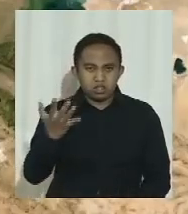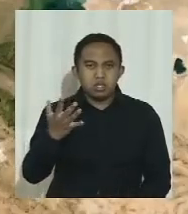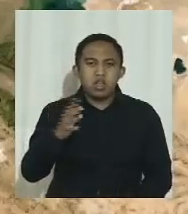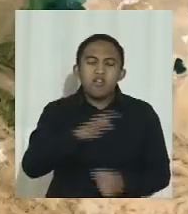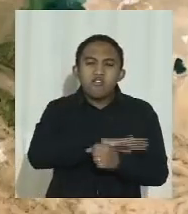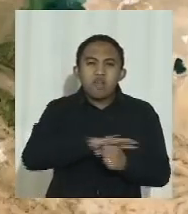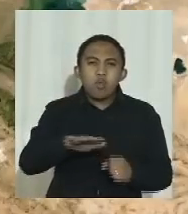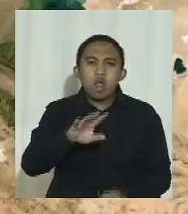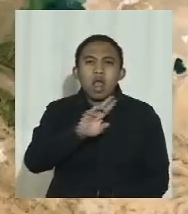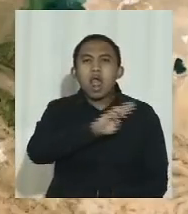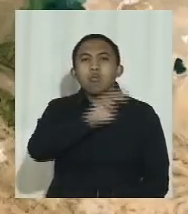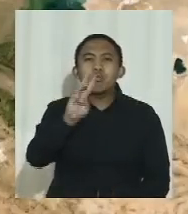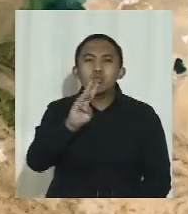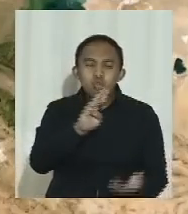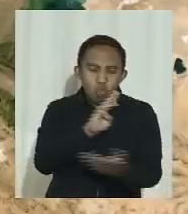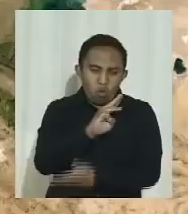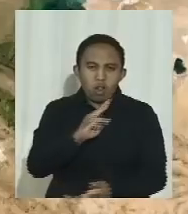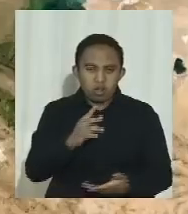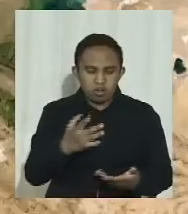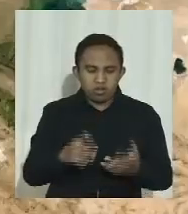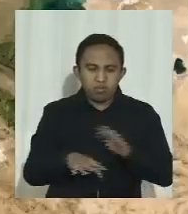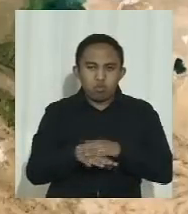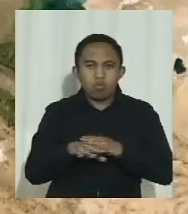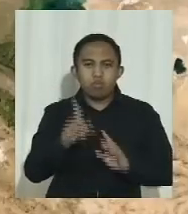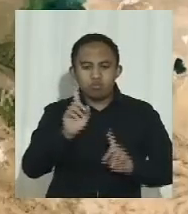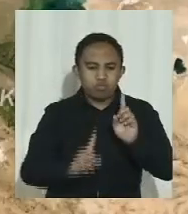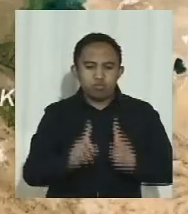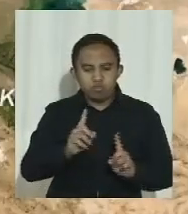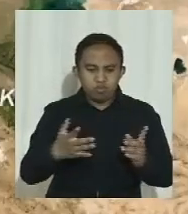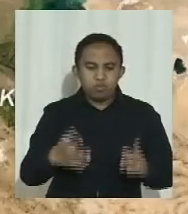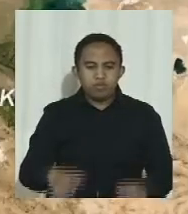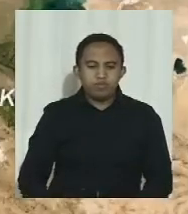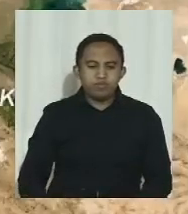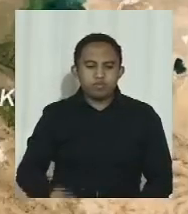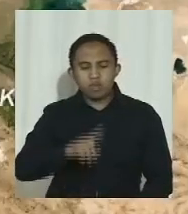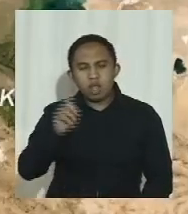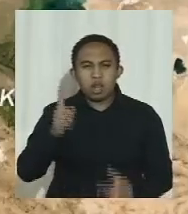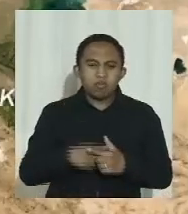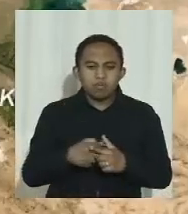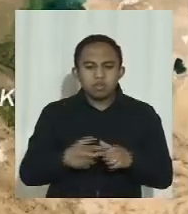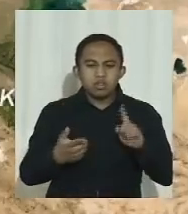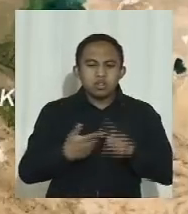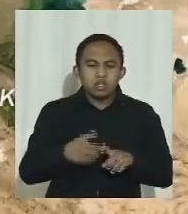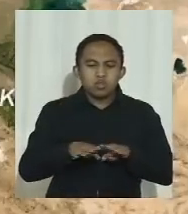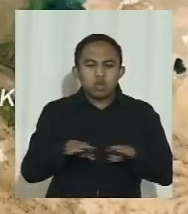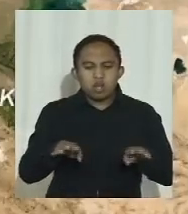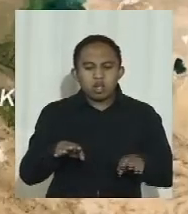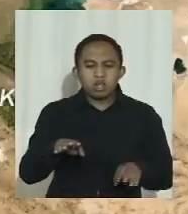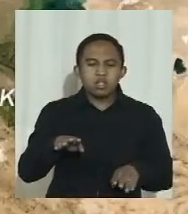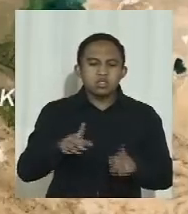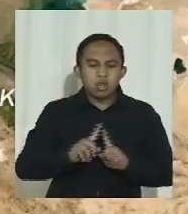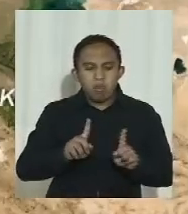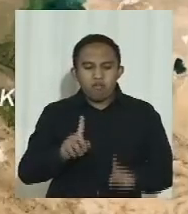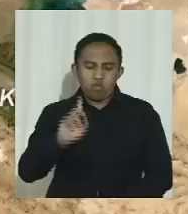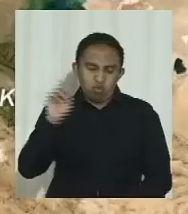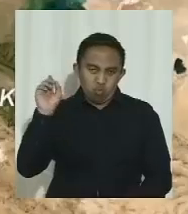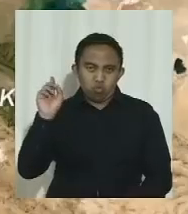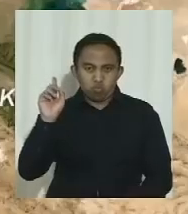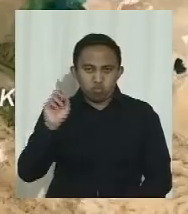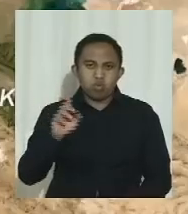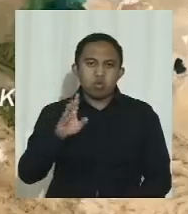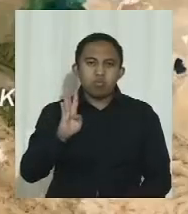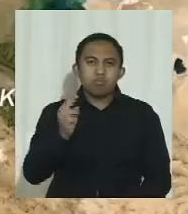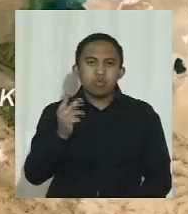nisy ny andehany voalohany ny fifaninanana ka i Londres, Munich, Baku, Copenhague, Glasgow, Séville,